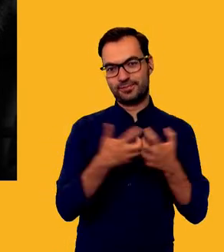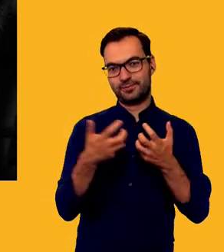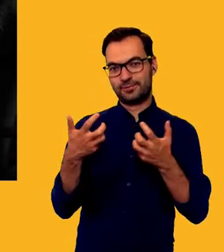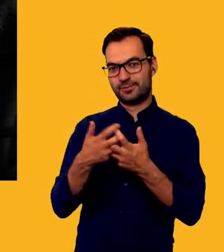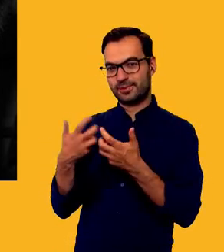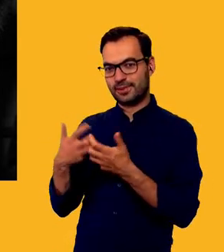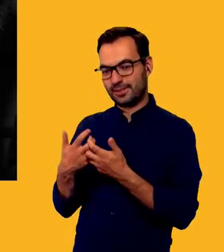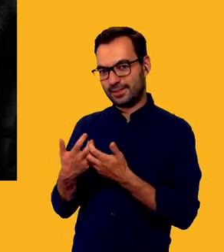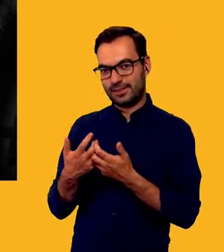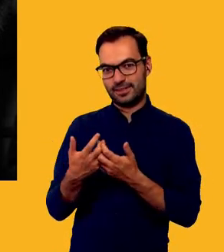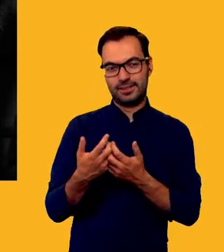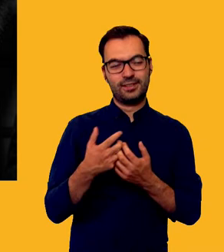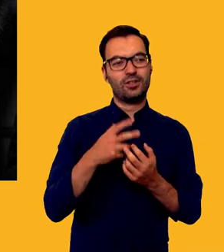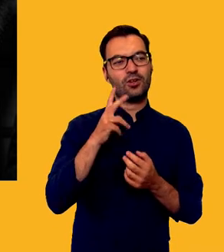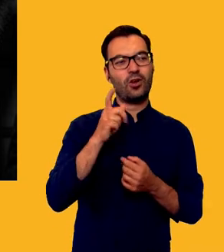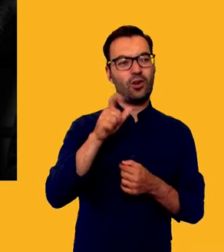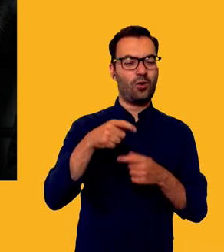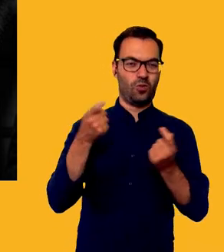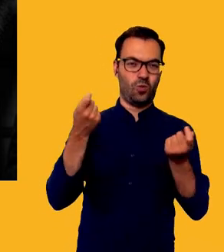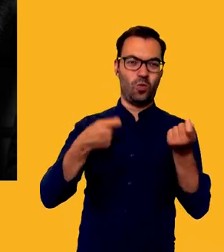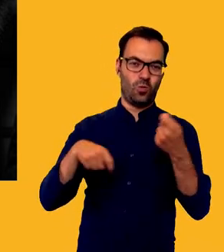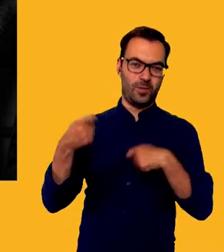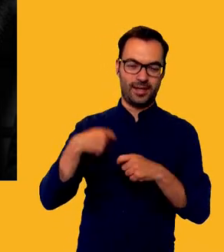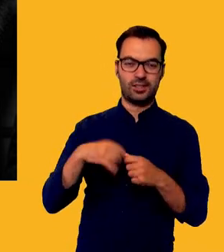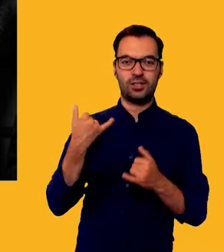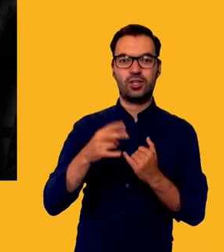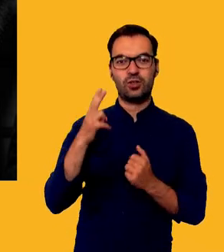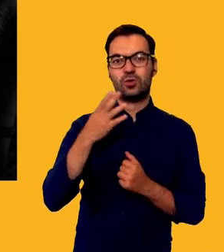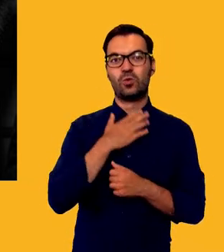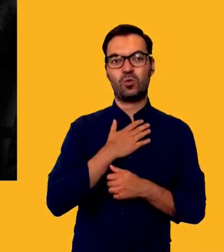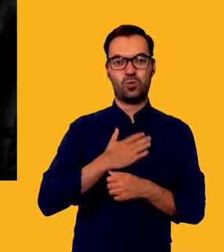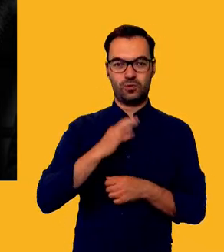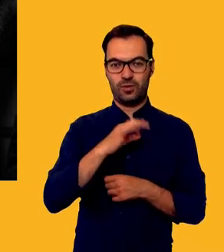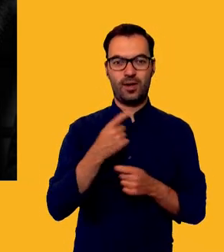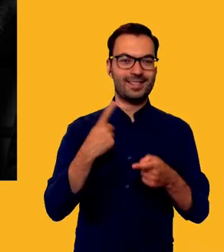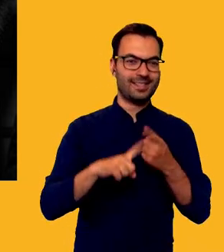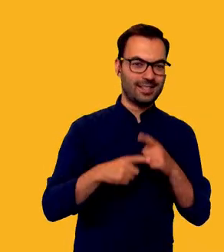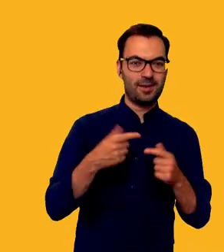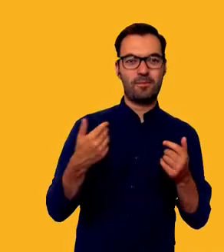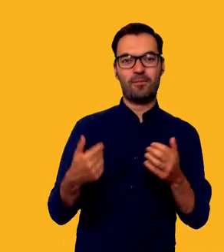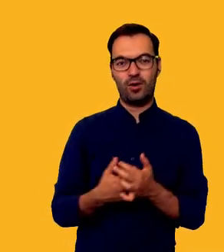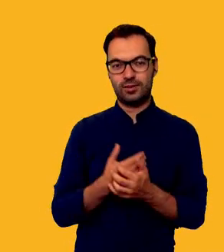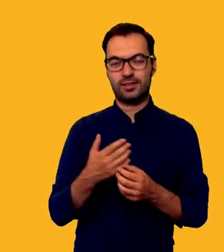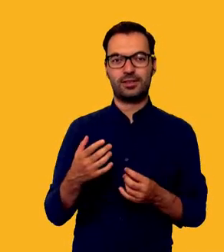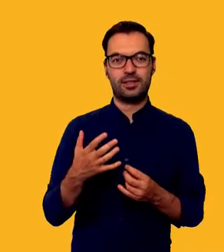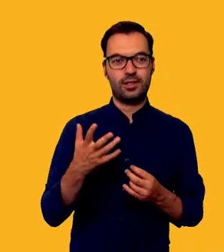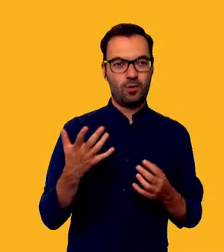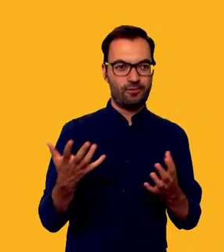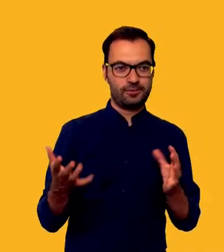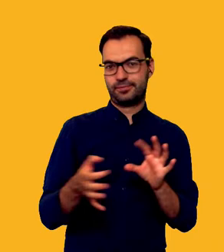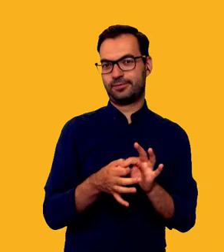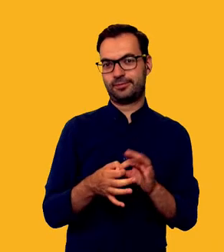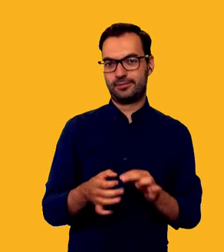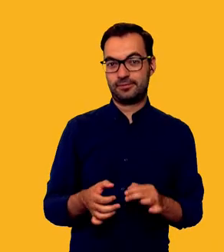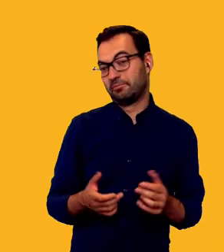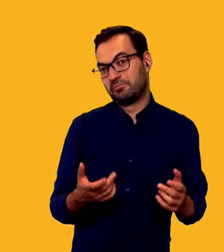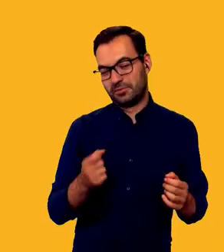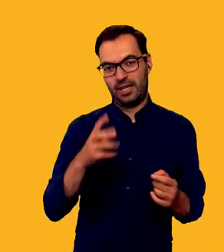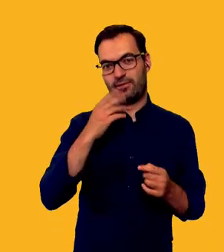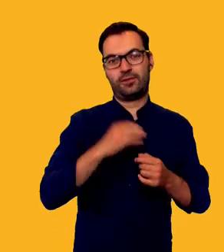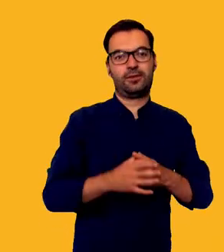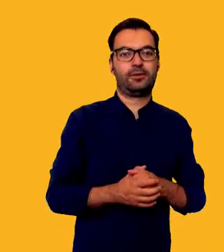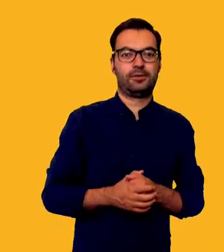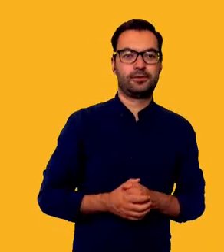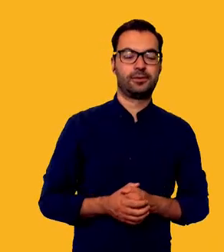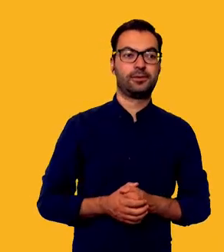osobami, które ubierasz. To znaczy, jeżeli ktoś się zakocha już w twojej modzie i w twoim stylu, to też łapiesz z nim dobry kontakt. Tak przynajmniej